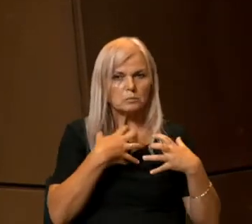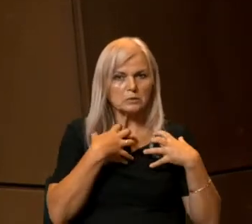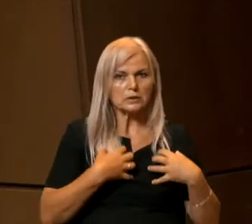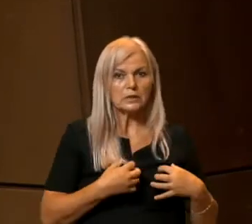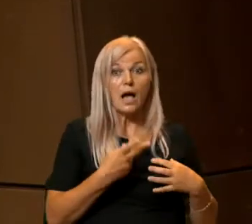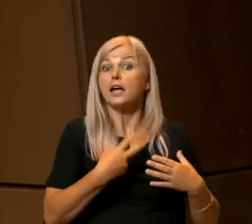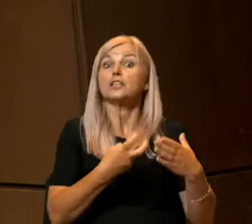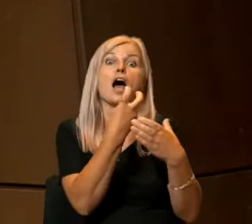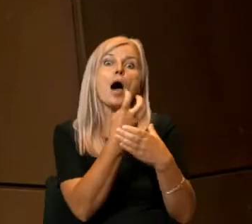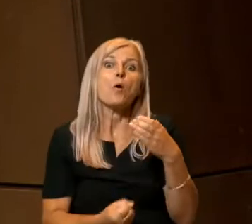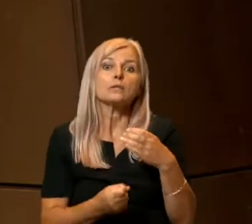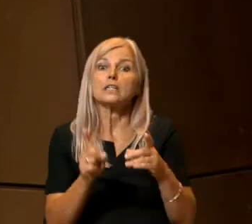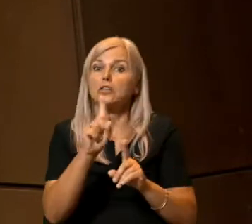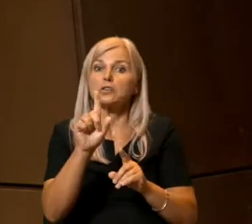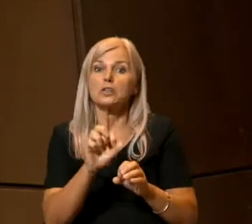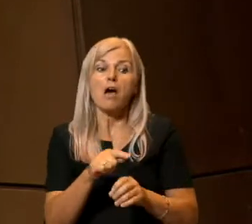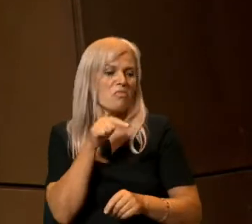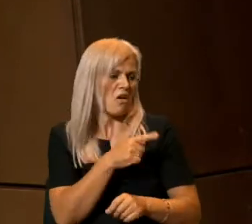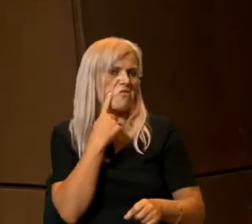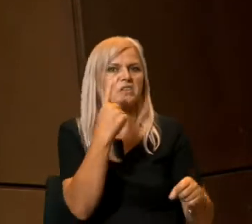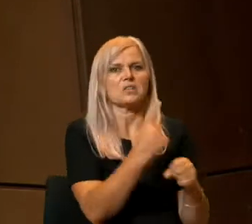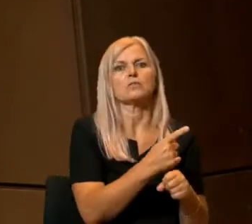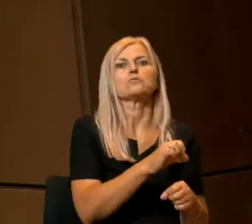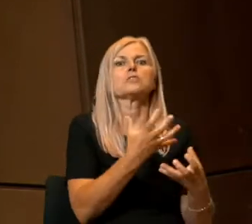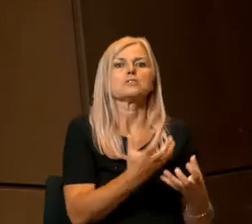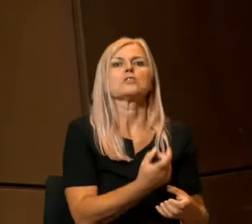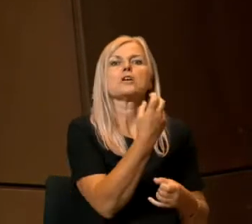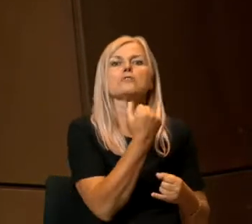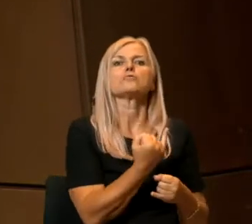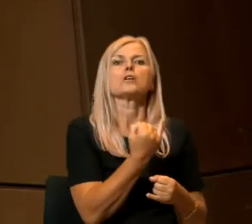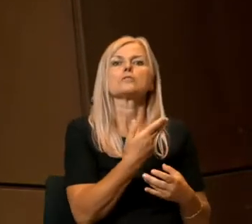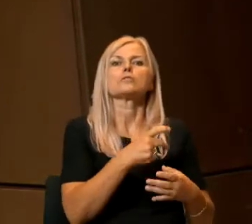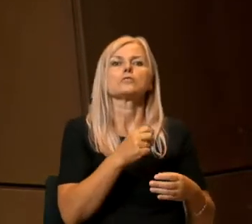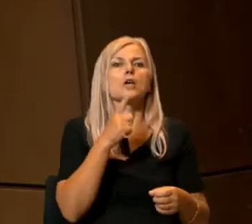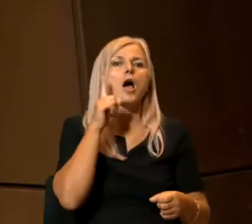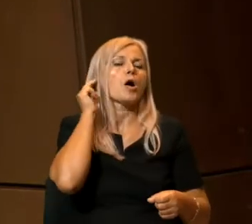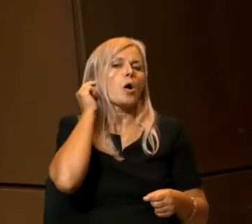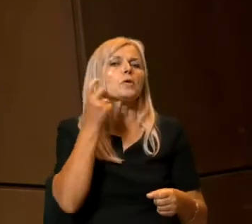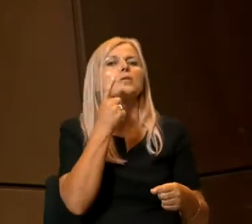to nie problem. Ty decyduj, czy chcesz mieć dziecko, czy nie. Kobieta decyduje.